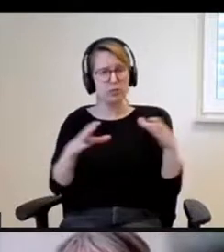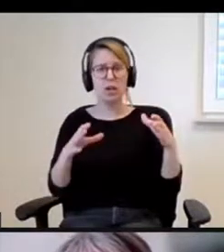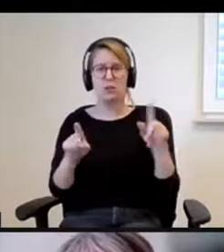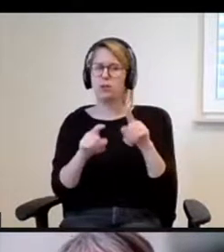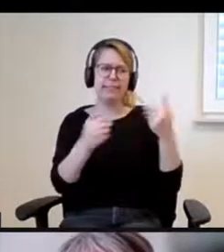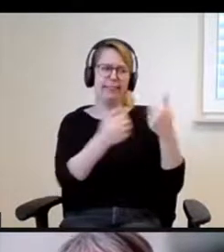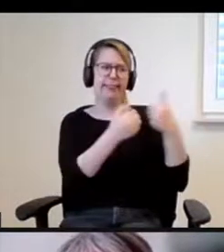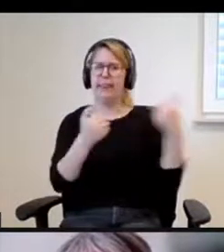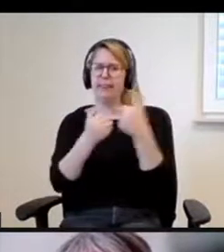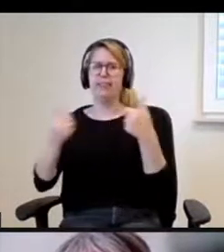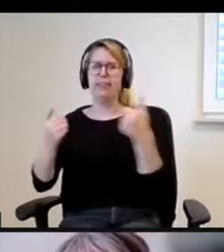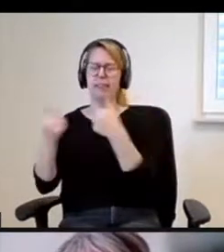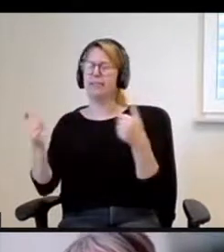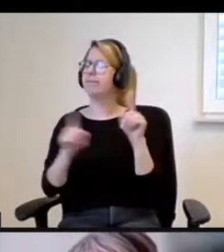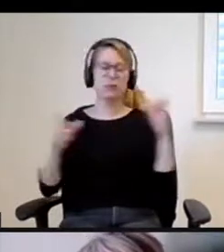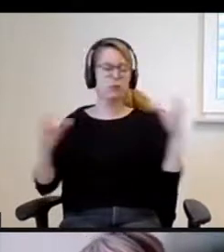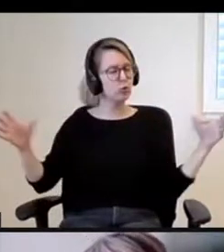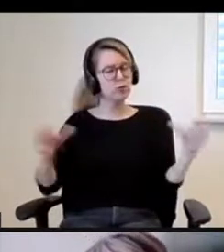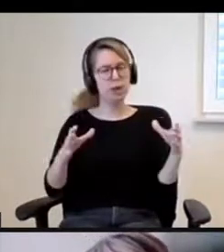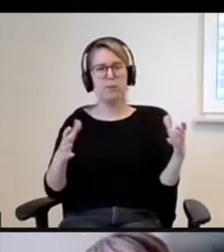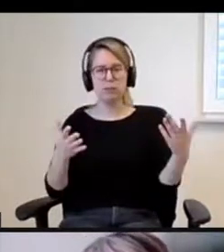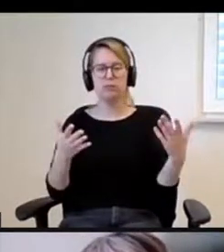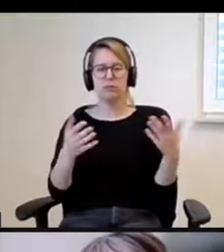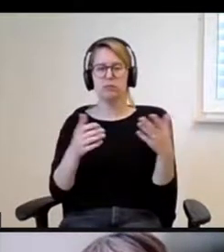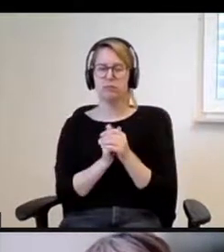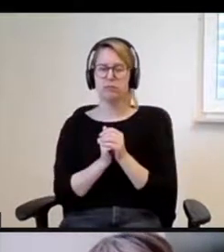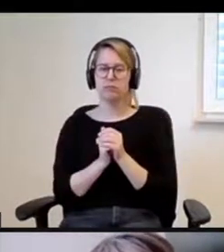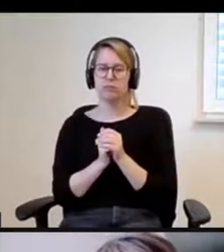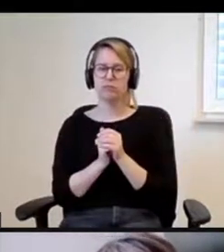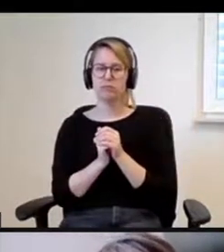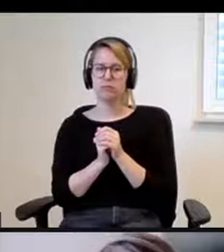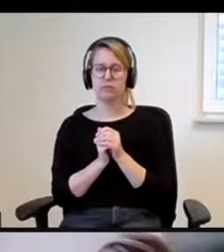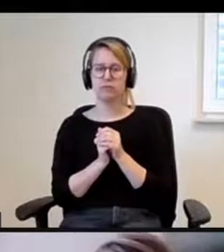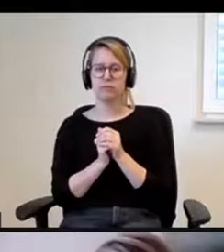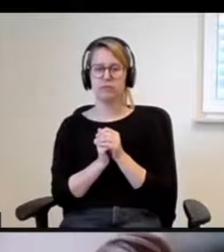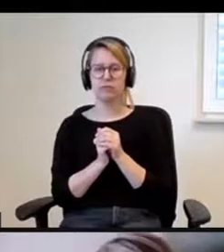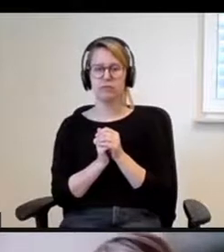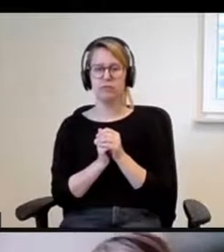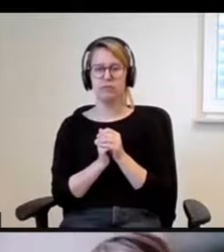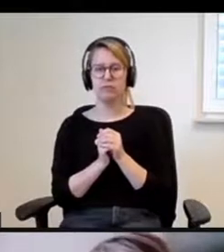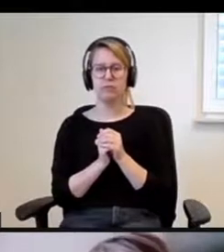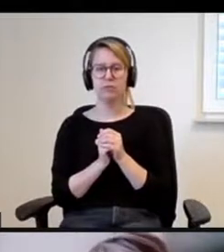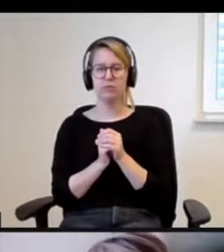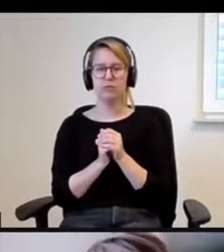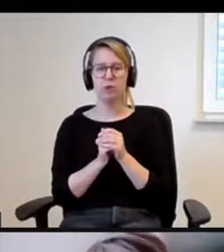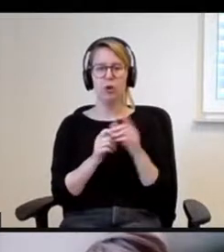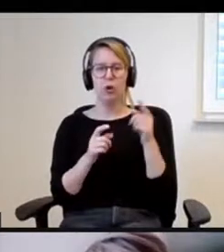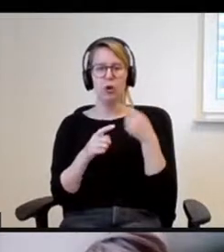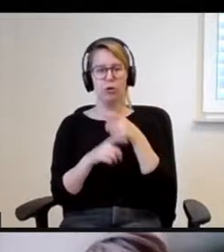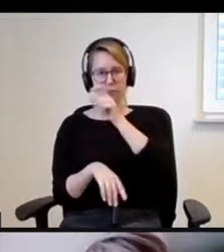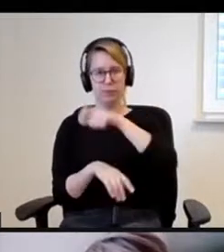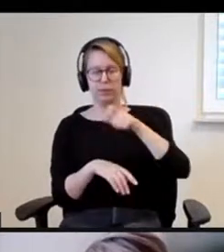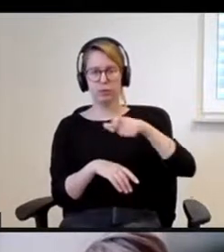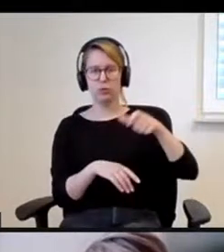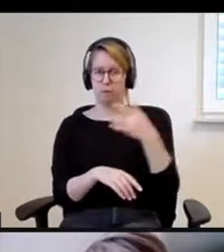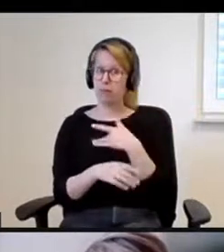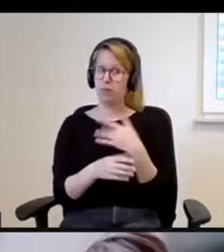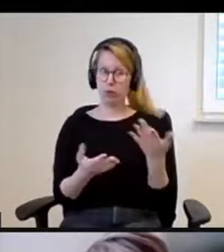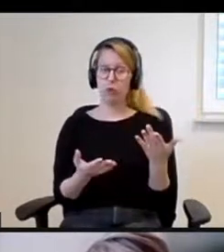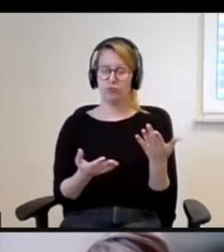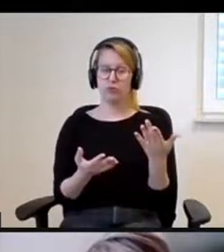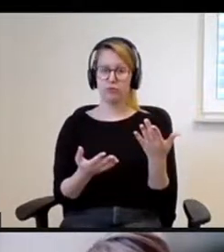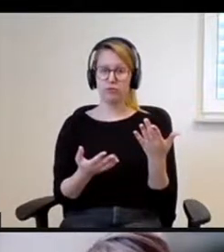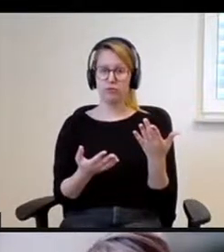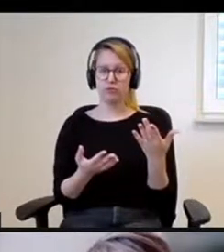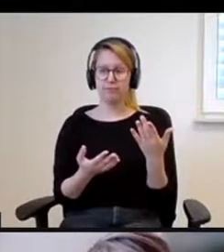Et où, effectivement, les personnes concernées sont de très bons conseils parce qu'ils